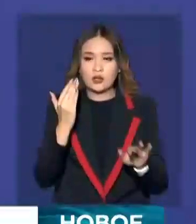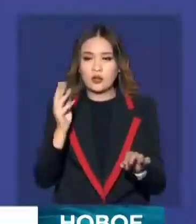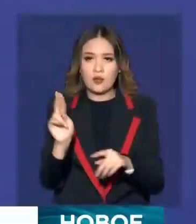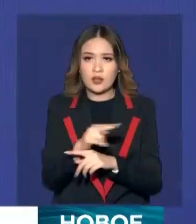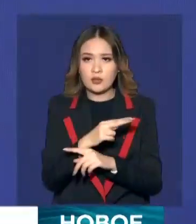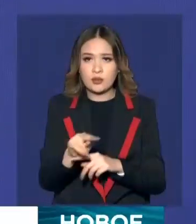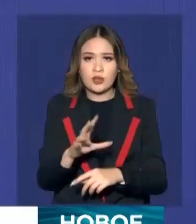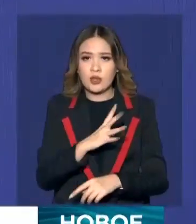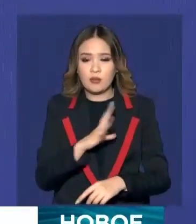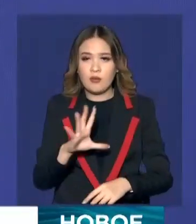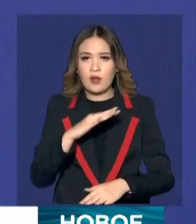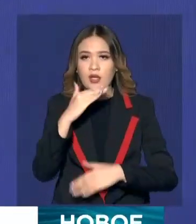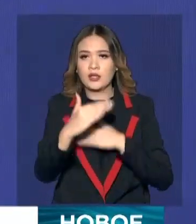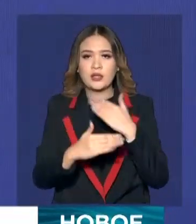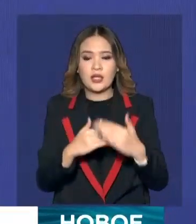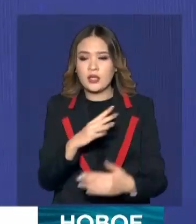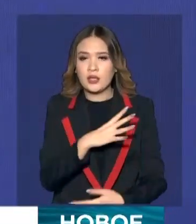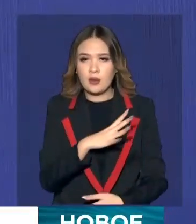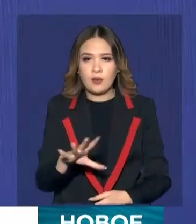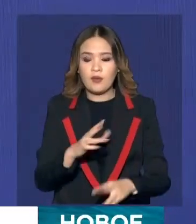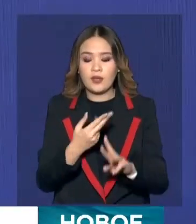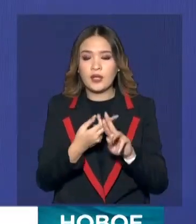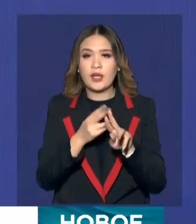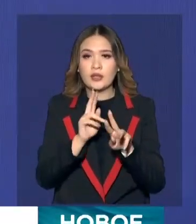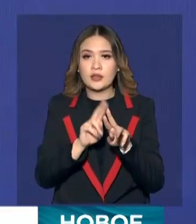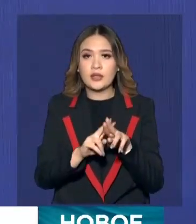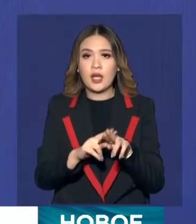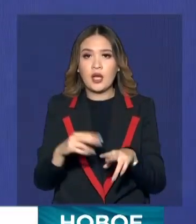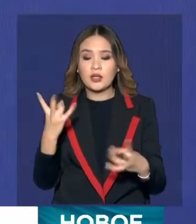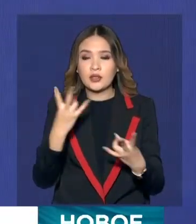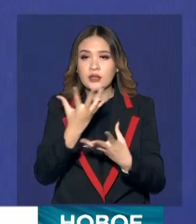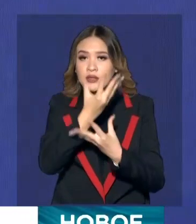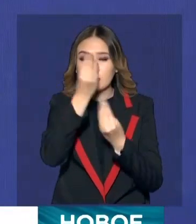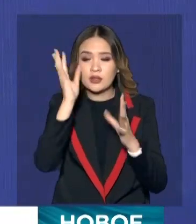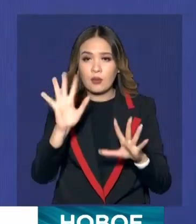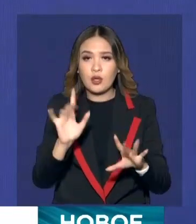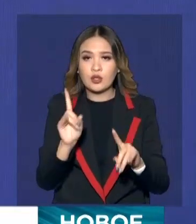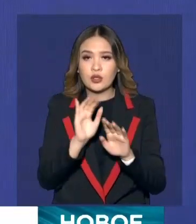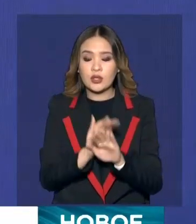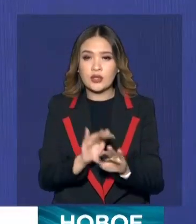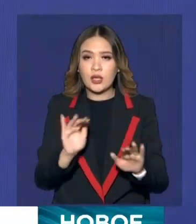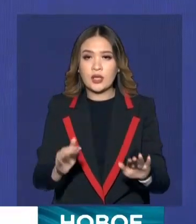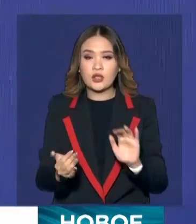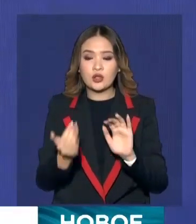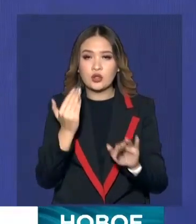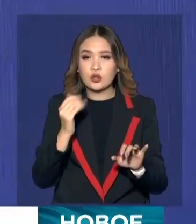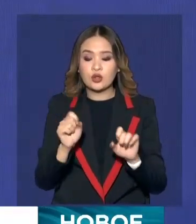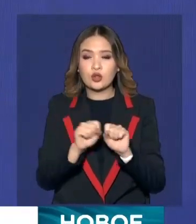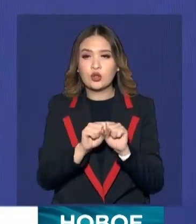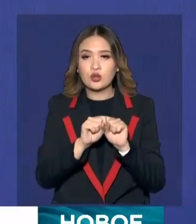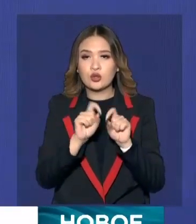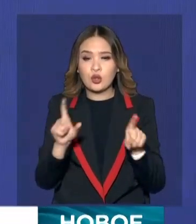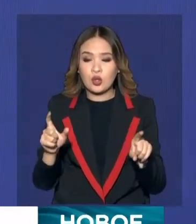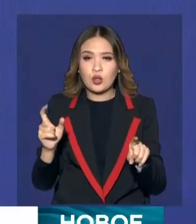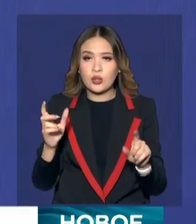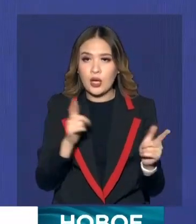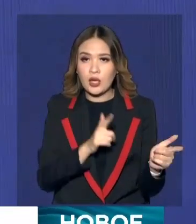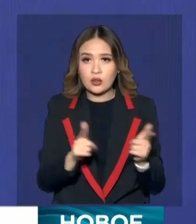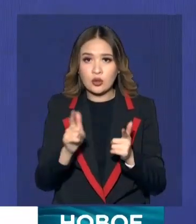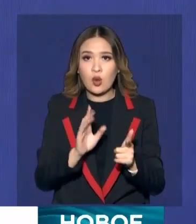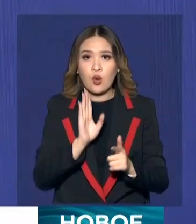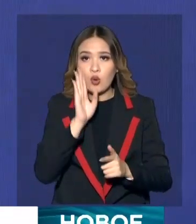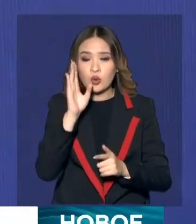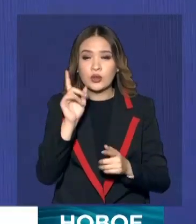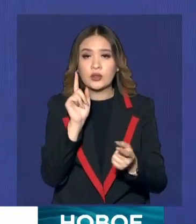воспитываются и так не развиваются. Поэтому мы не должны забывать о том, что дети воспитываются в дошкольном дошкольном организации с момента пребывания утром,